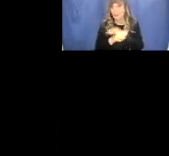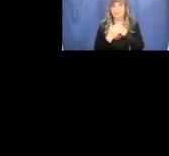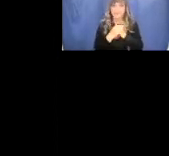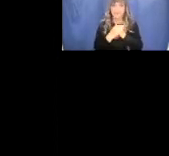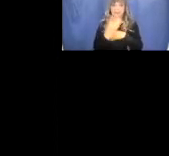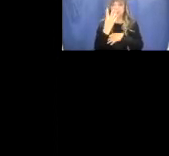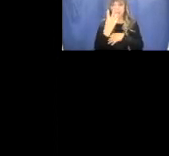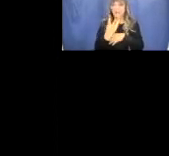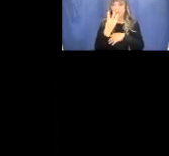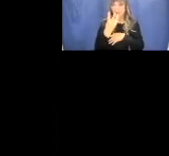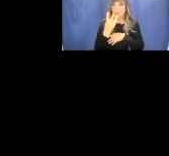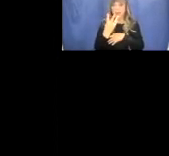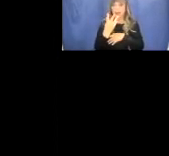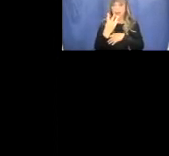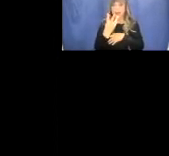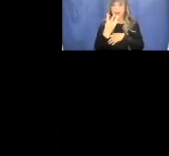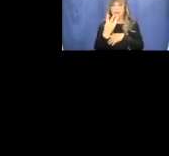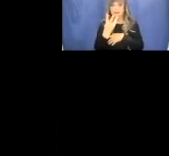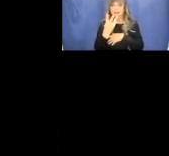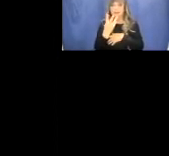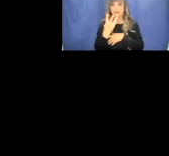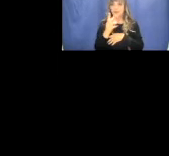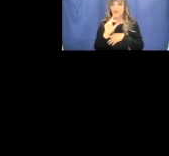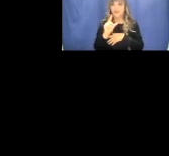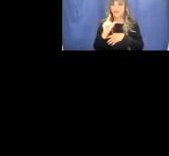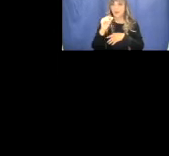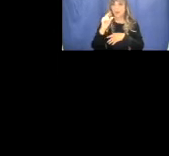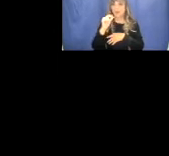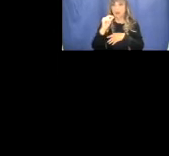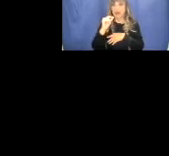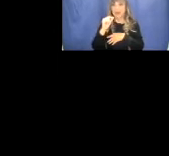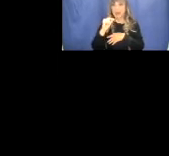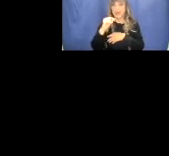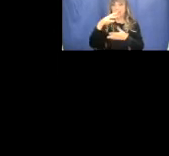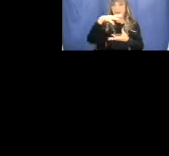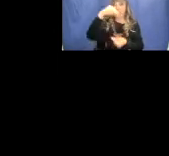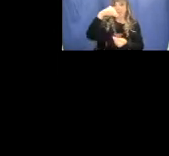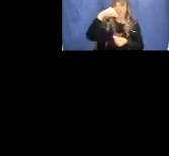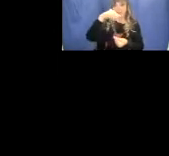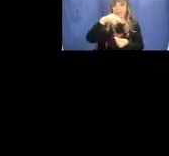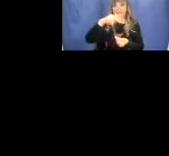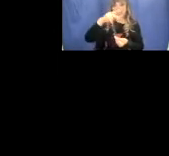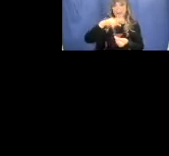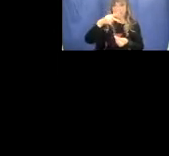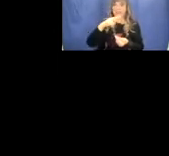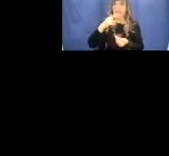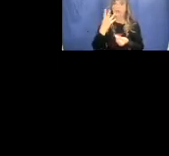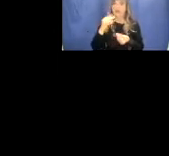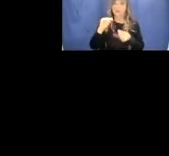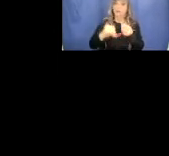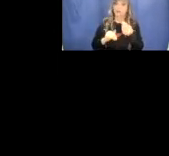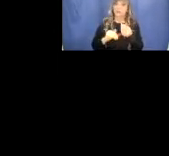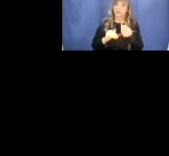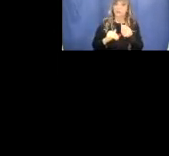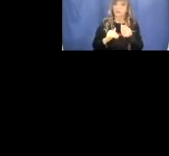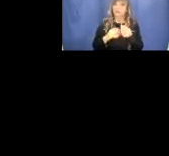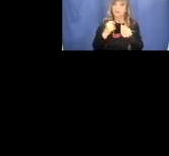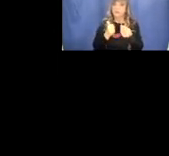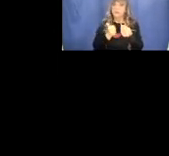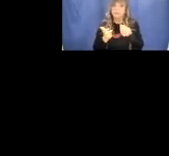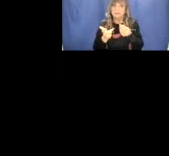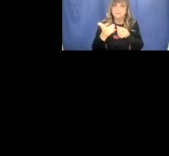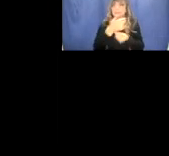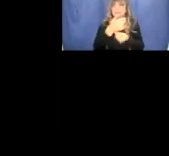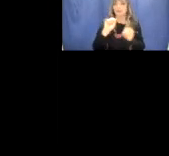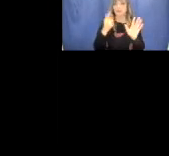a metà tra le due piramidi e quattro sono sotto contandoli attentamente sono sempre 12 esattamente